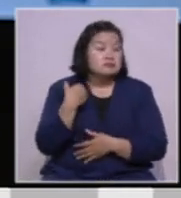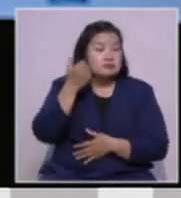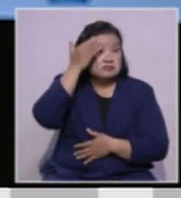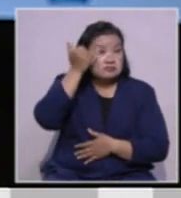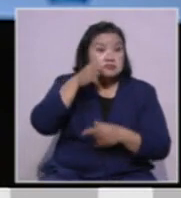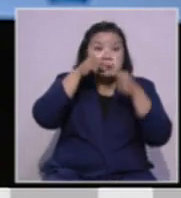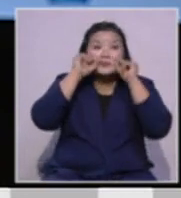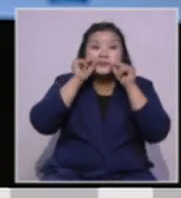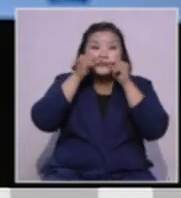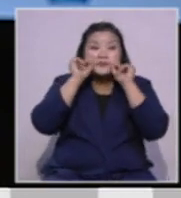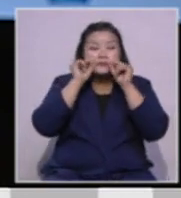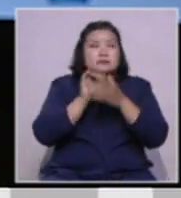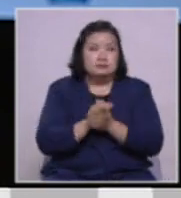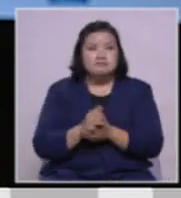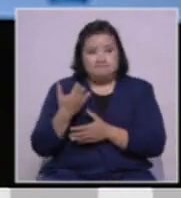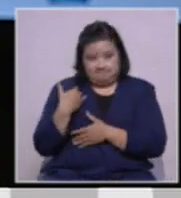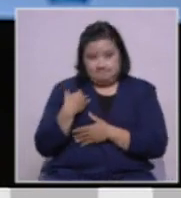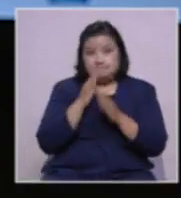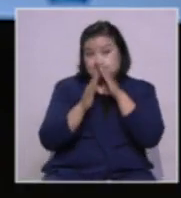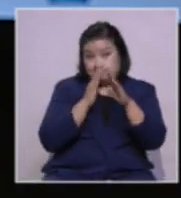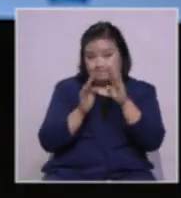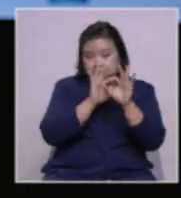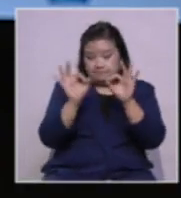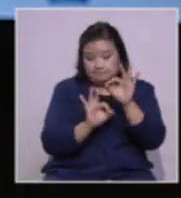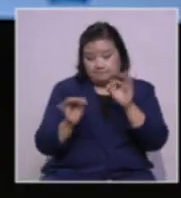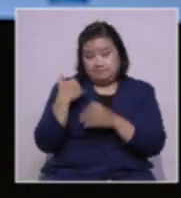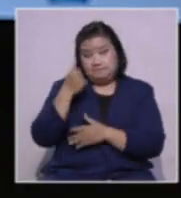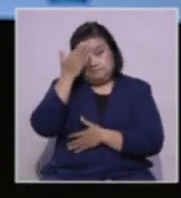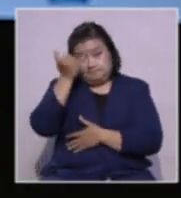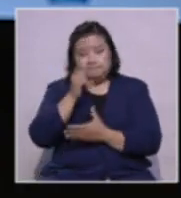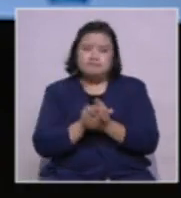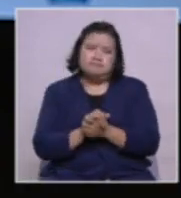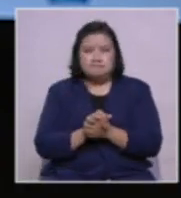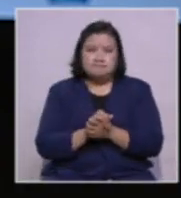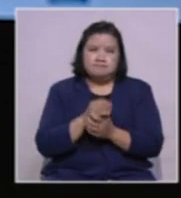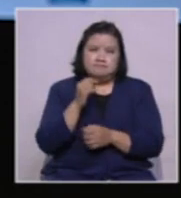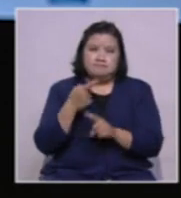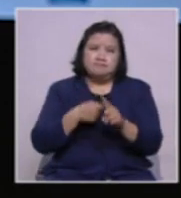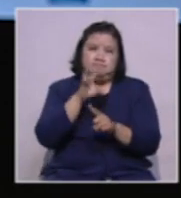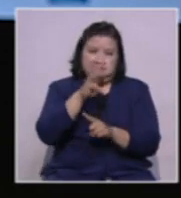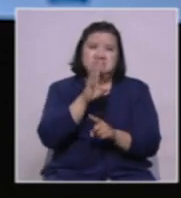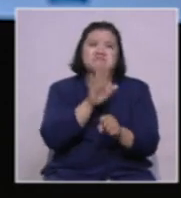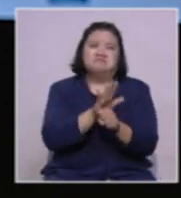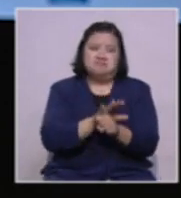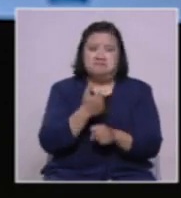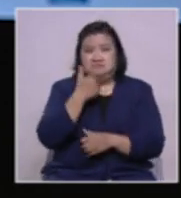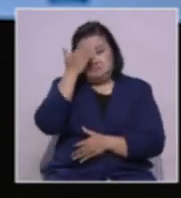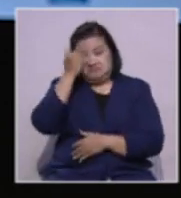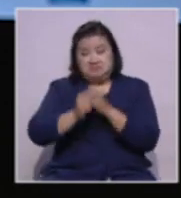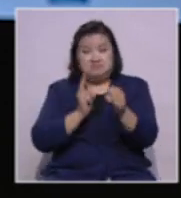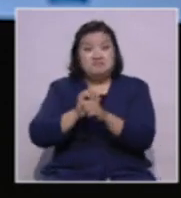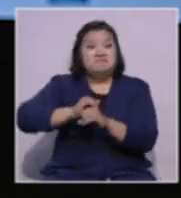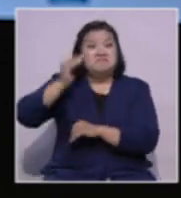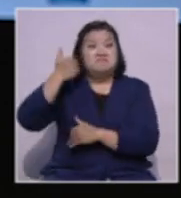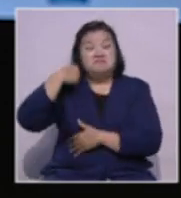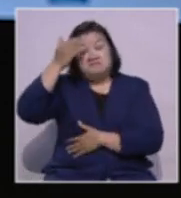มลวิศิษฐ์ก็ออกมาโพสต์ว่าคงจัดกันแบบนี้คงอยู่ถึงประมาณครึ่งปีนะครับหรือว่าถ้าอยู่เกินครึ่งปีคุณชูวิทย์บอกว่าประชาชนคงพูด